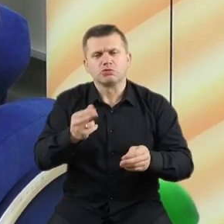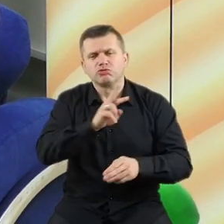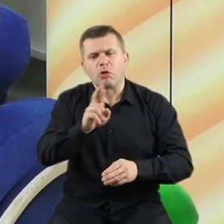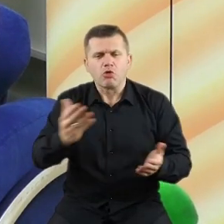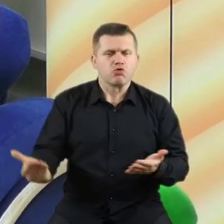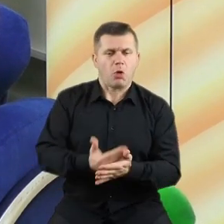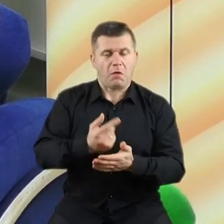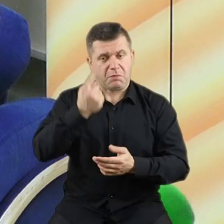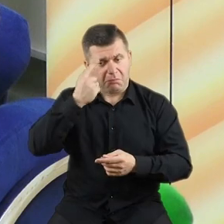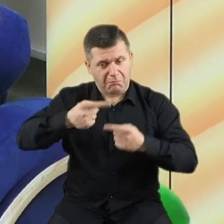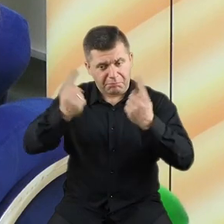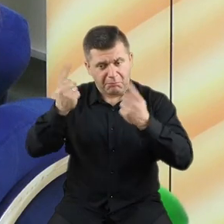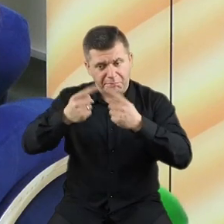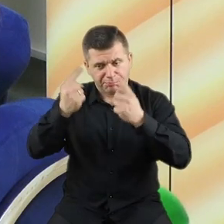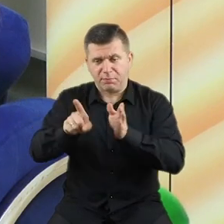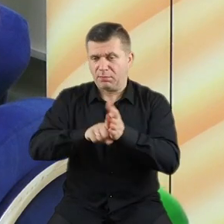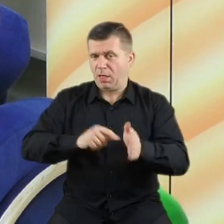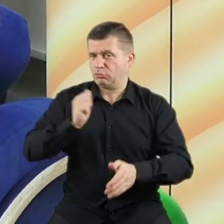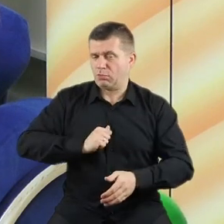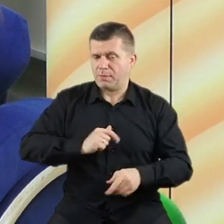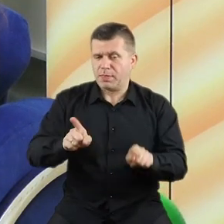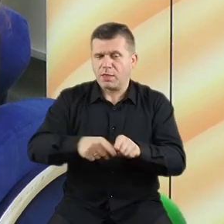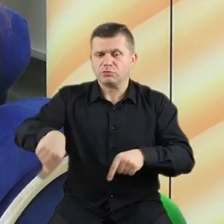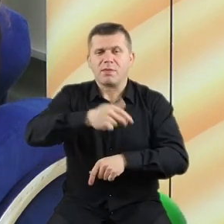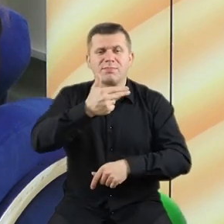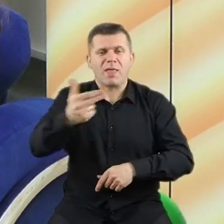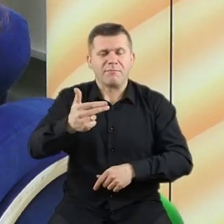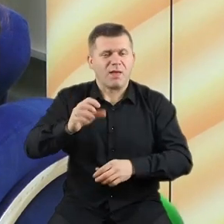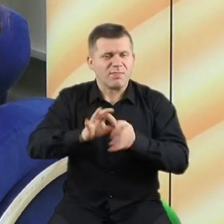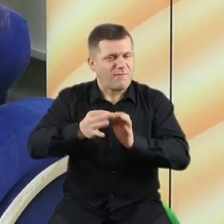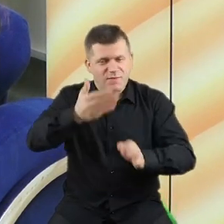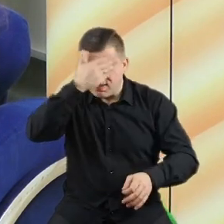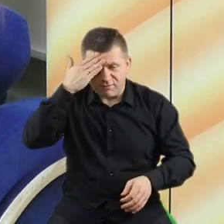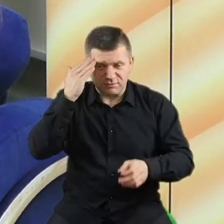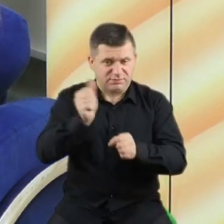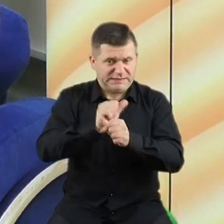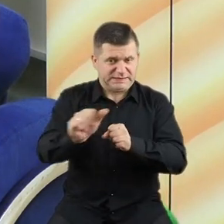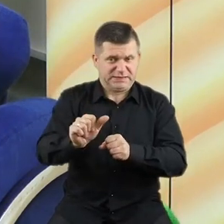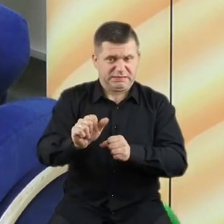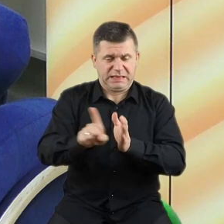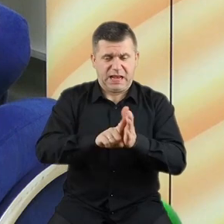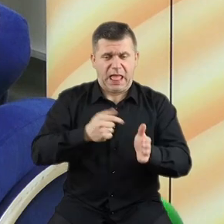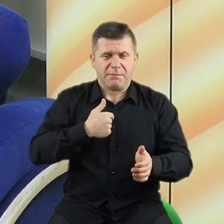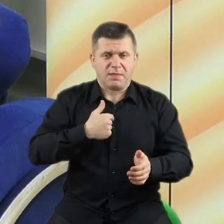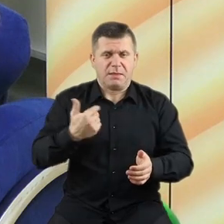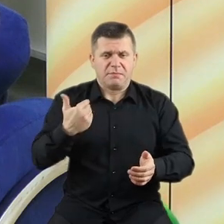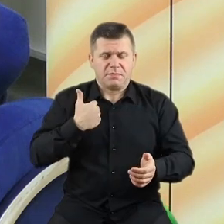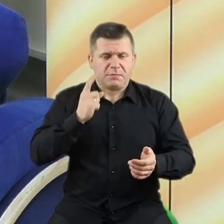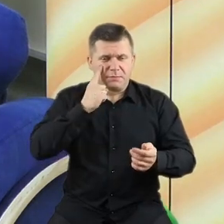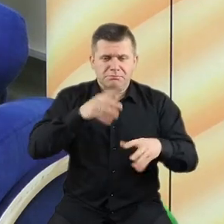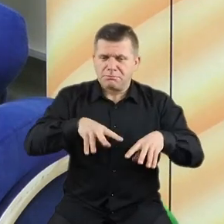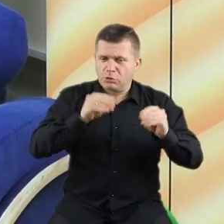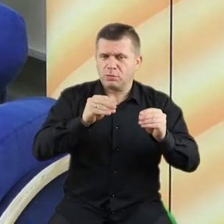rzeczy odkrywałam dla siebie i też tematy, o których nie wiedziałam, że w ogóle istnieją, stawały się dla mnie jakby